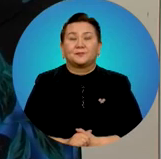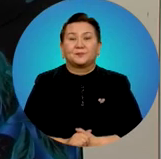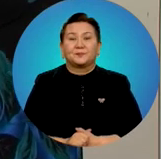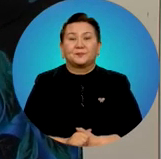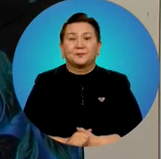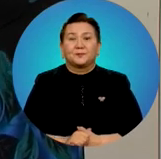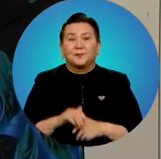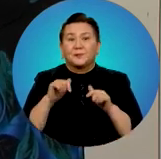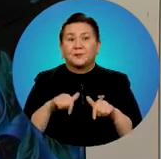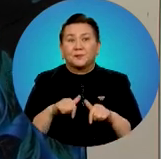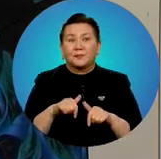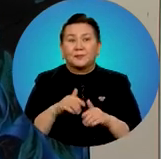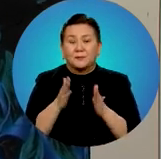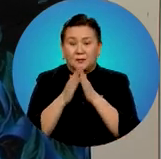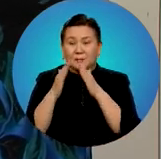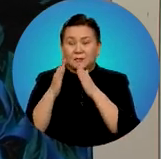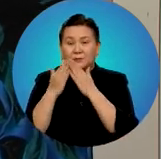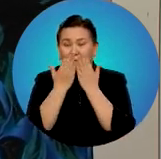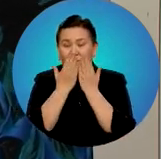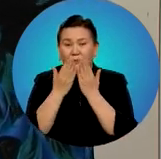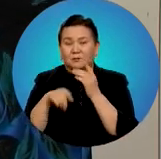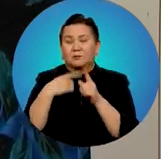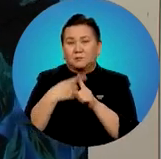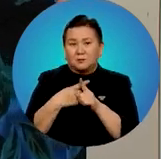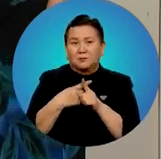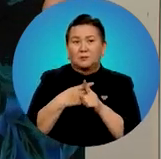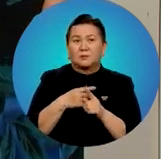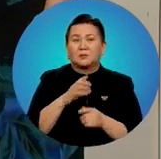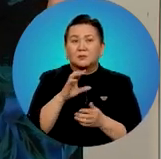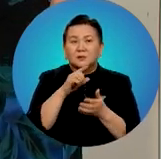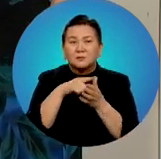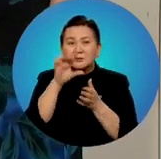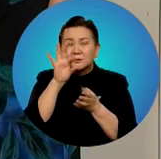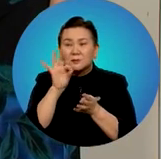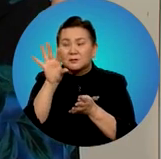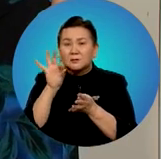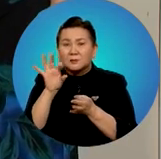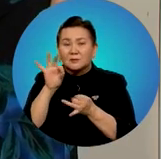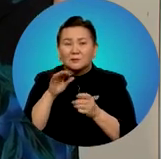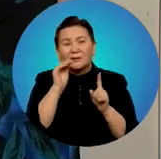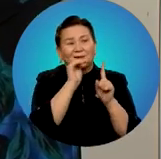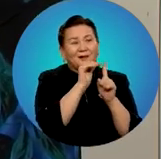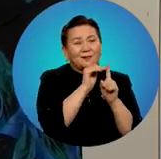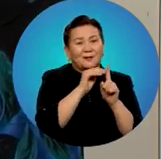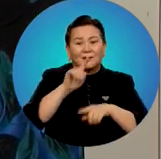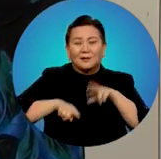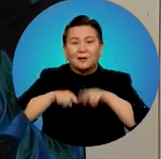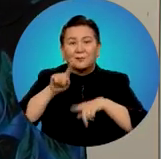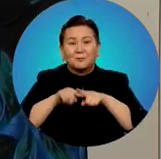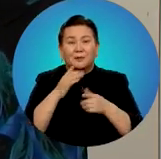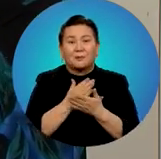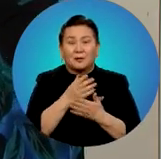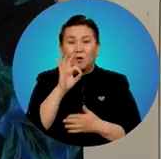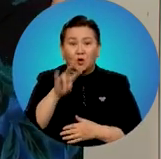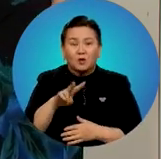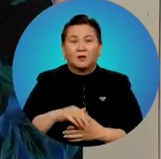За энэ эсийг та бүхэн гэртээ уншсан учраас багшийн хэсэглэж авсан энэ хэсэгт ятгах ямар арга хэрэглүүр байгааг бүгдээрээ